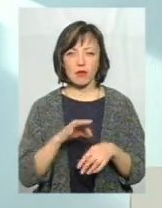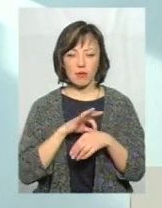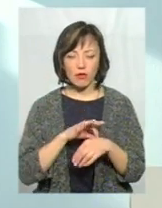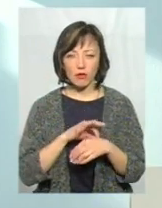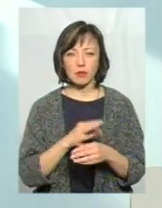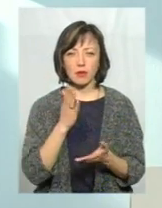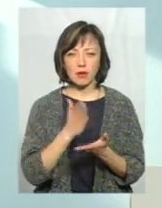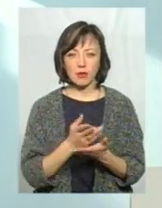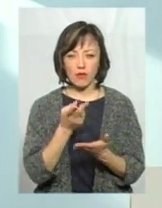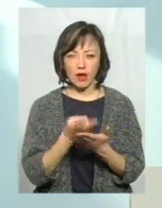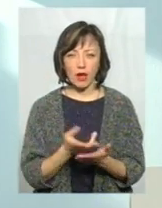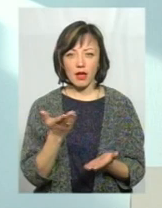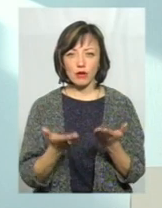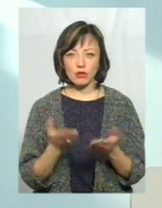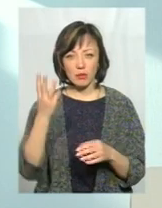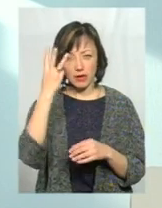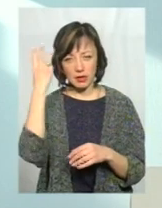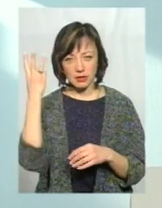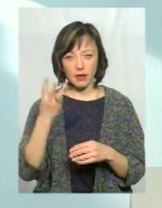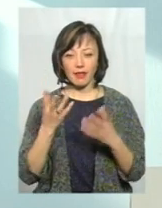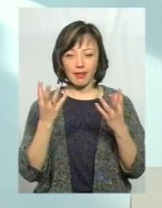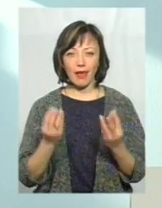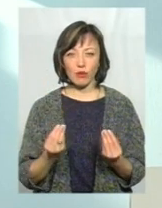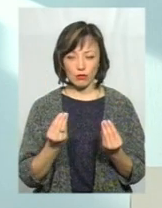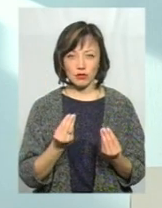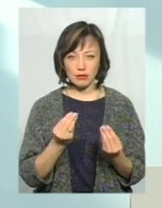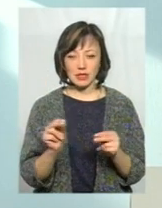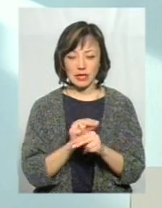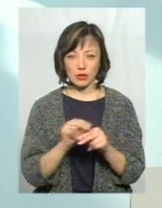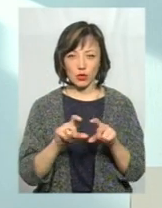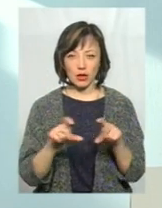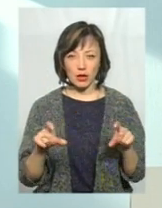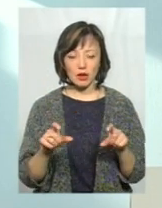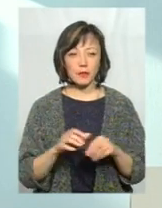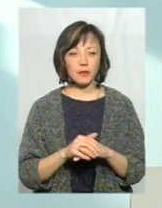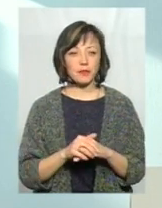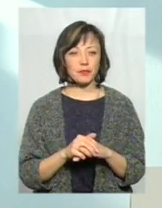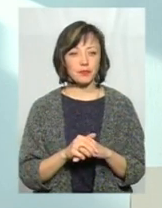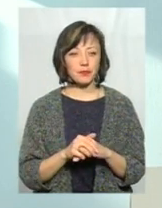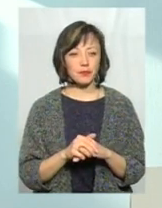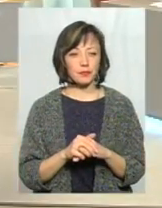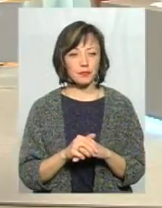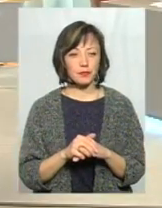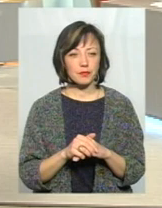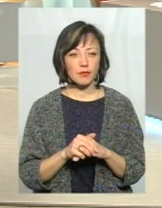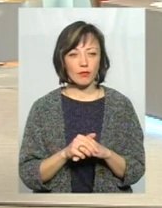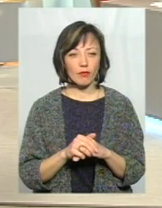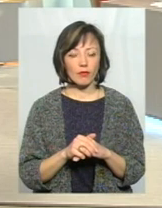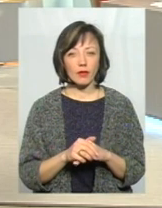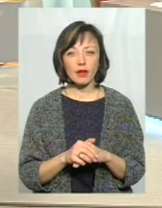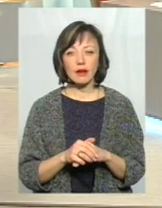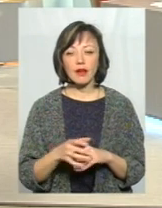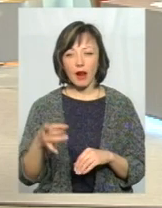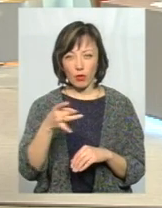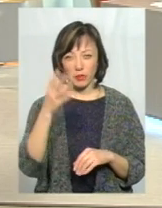Вона перебуває в нас, якщо говорити про Хмельницький, в денному стаціонарі і райони міста, і райони Хмельницької